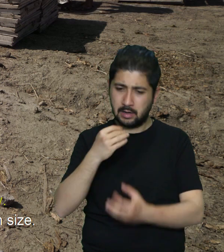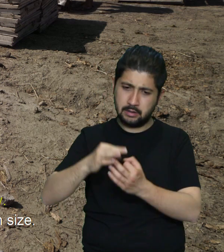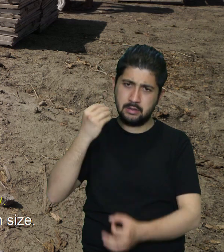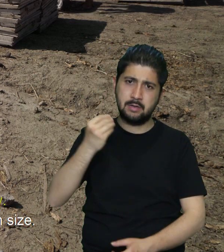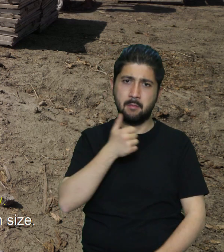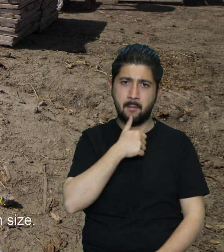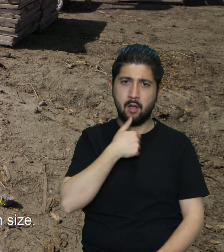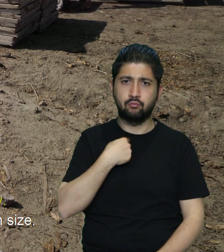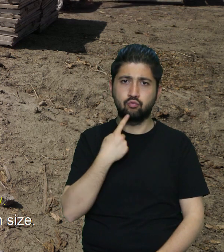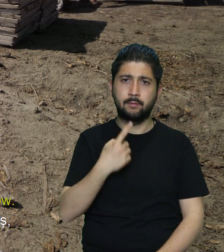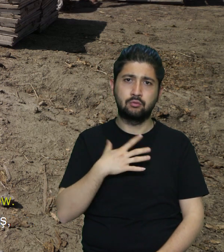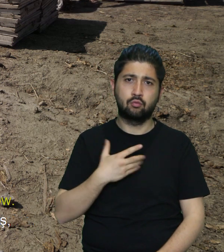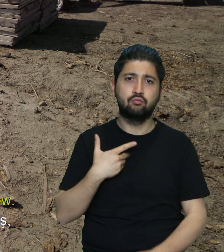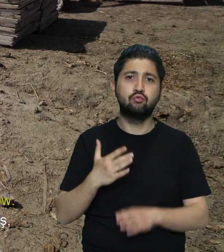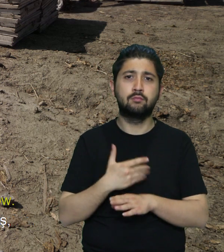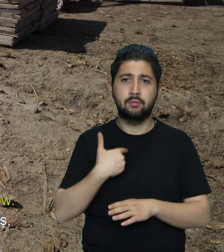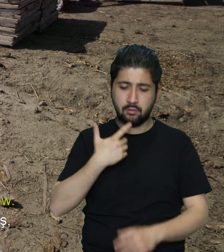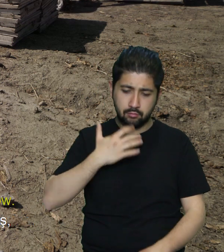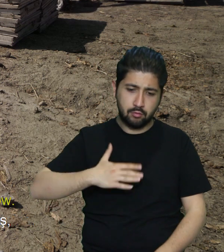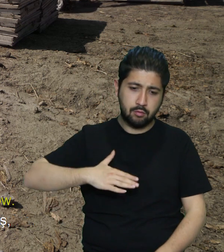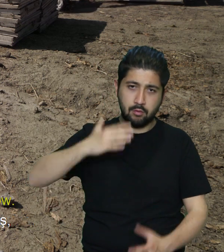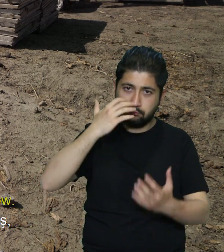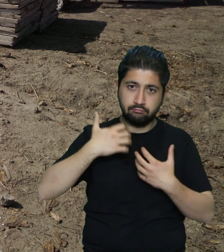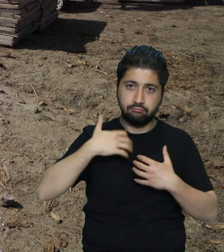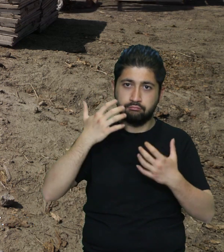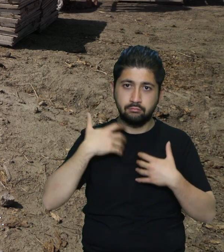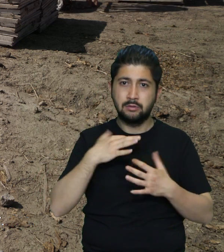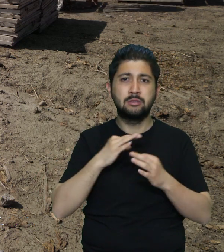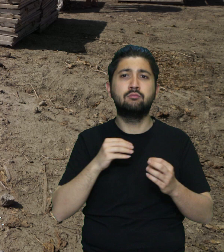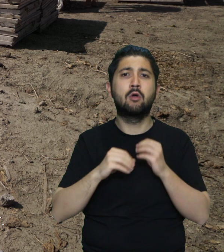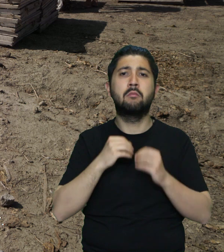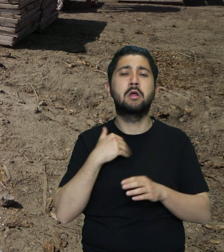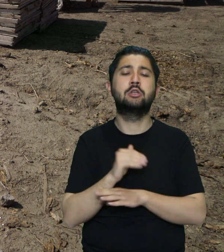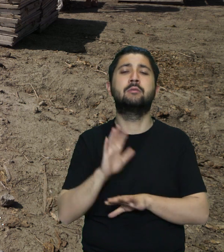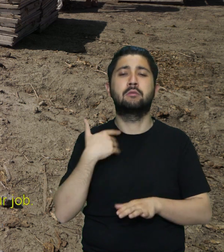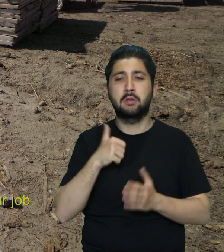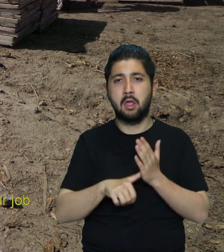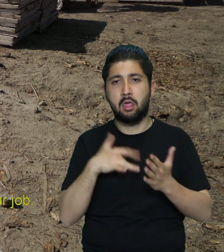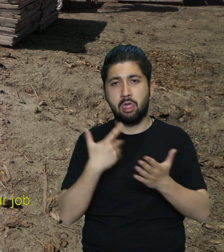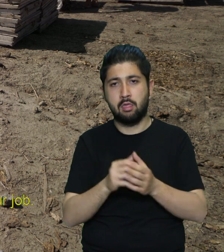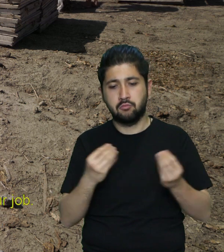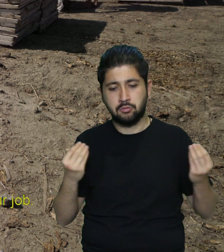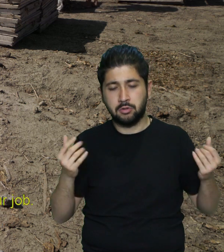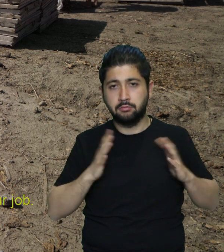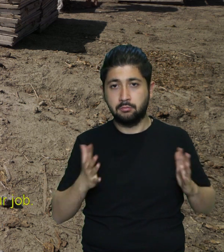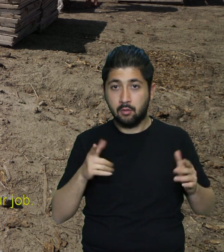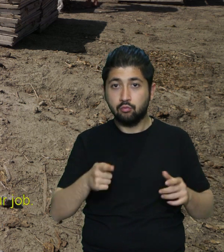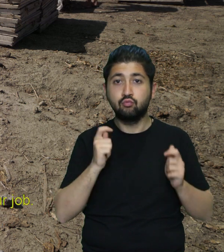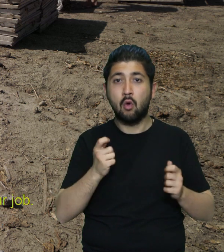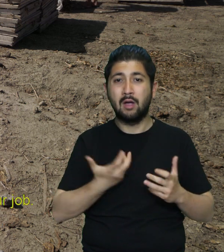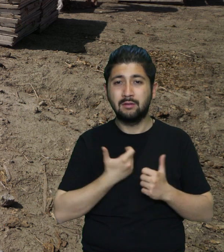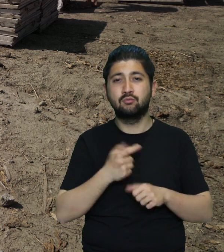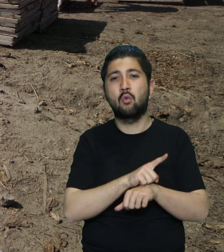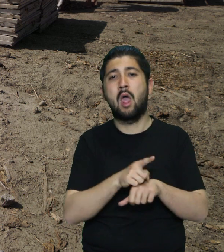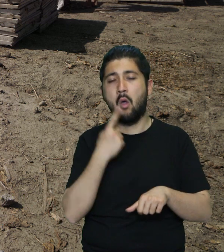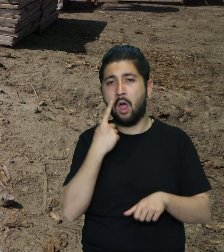baba. Onu söyleyeyim size. Çünkü bizi bu yaşa kadar getirmiş, büyütmüş. Hiçbir sıkıntı yaşamadık biz bugüne kadar. Hani bu yaptığımız zorluk bir belirli